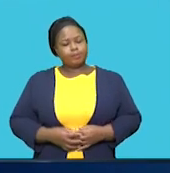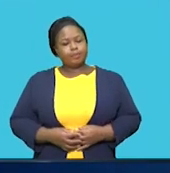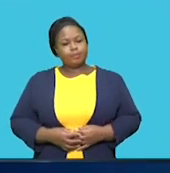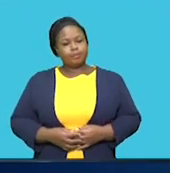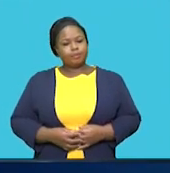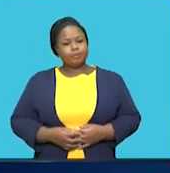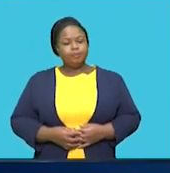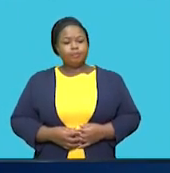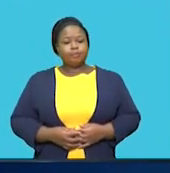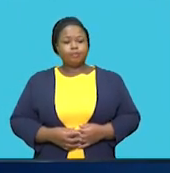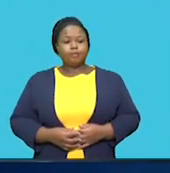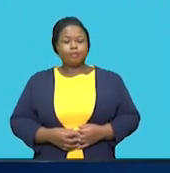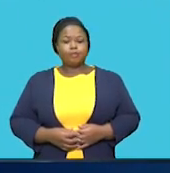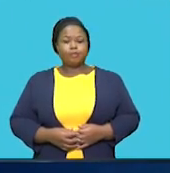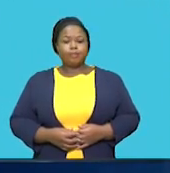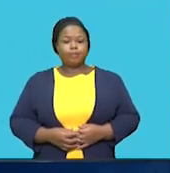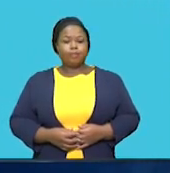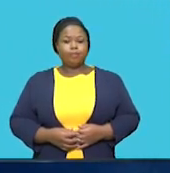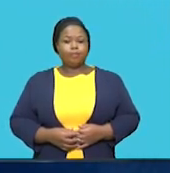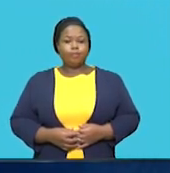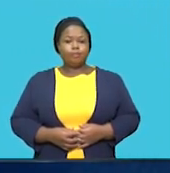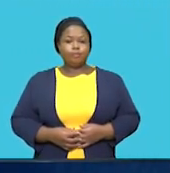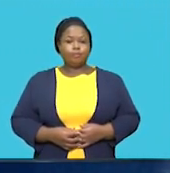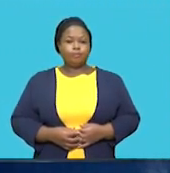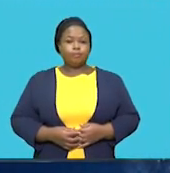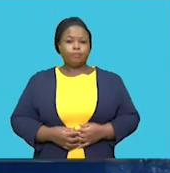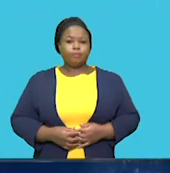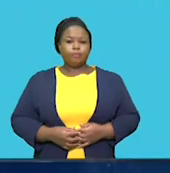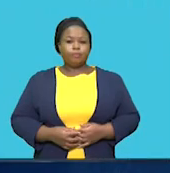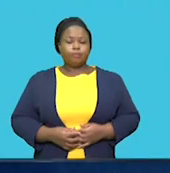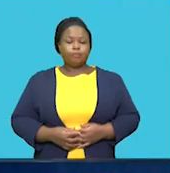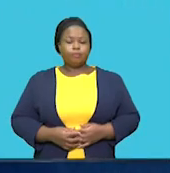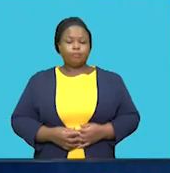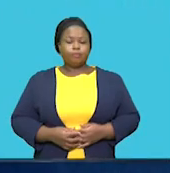Kwiindaba zeSoweto TV ndingunomzabalazo Mduka eSoweto.